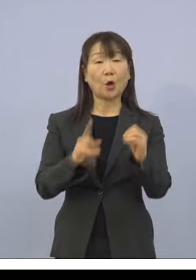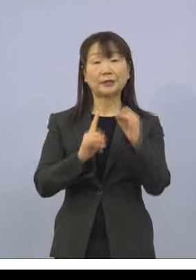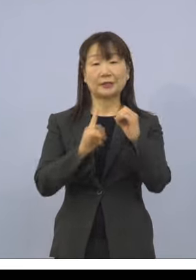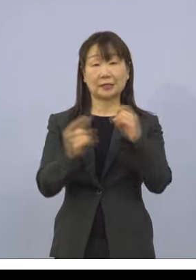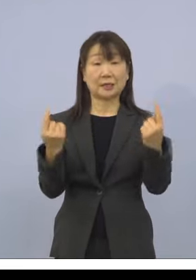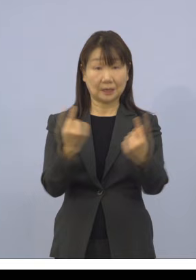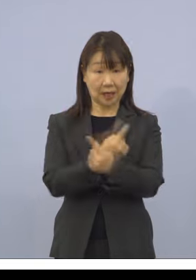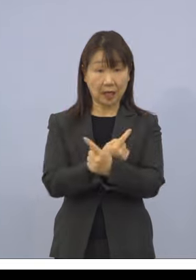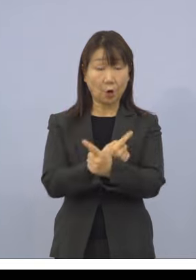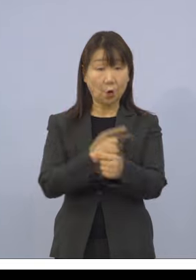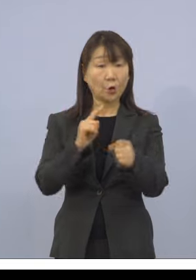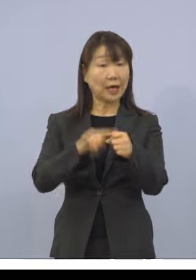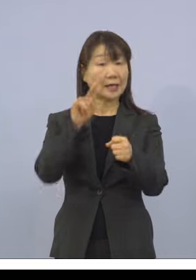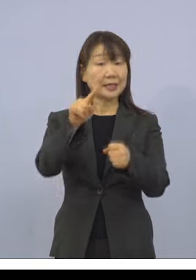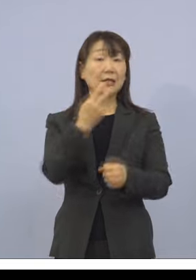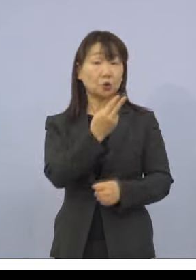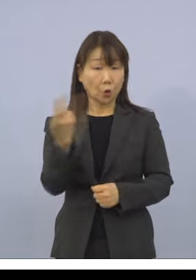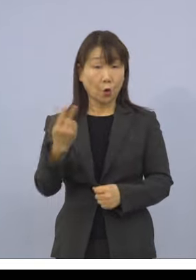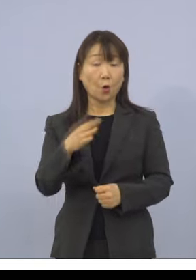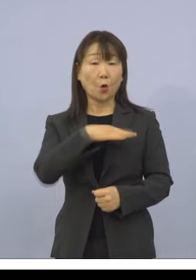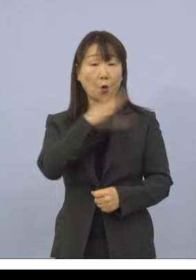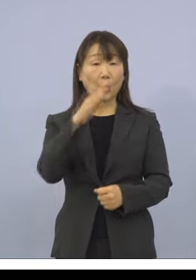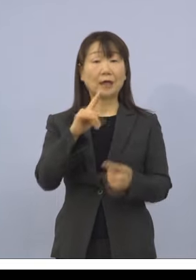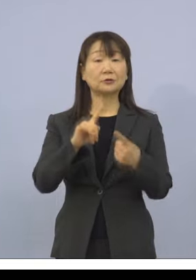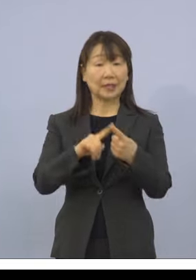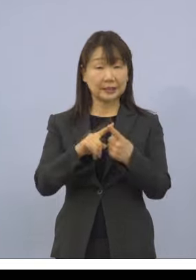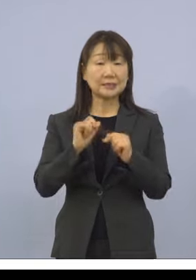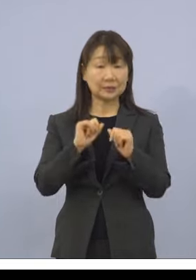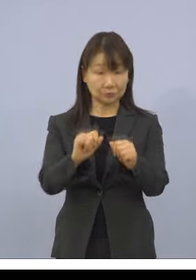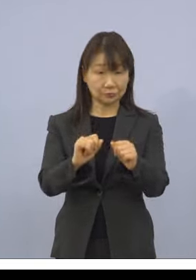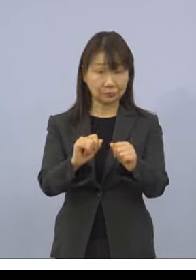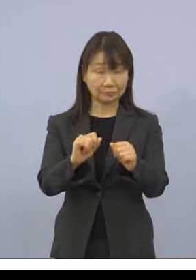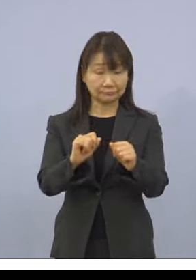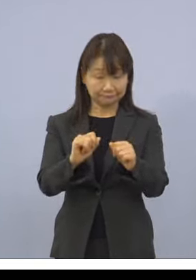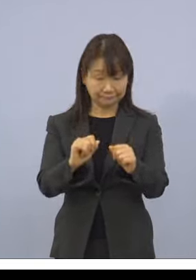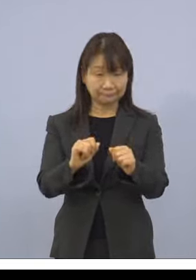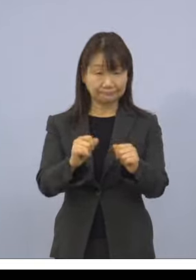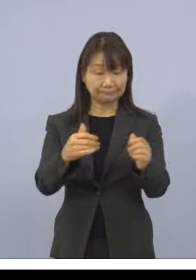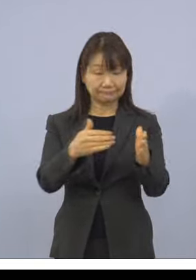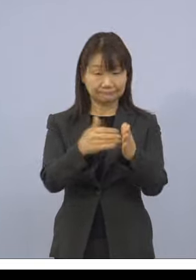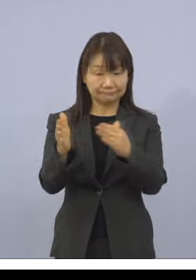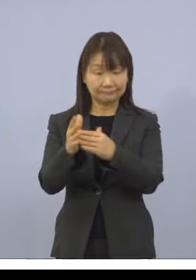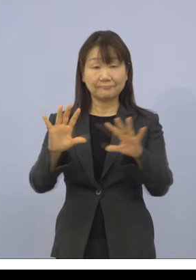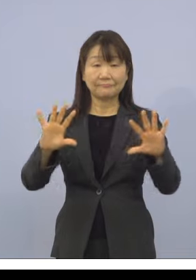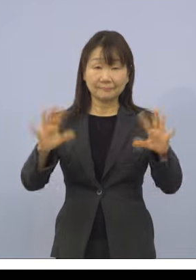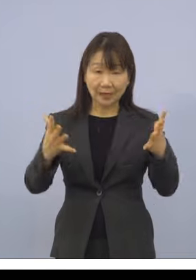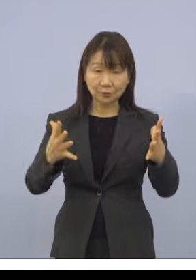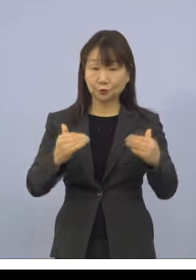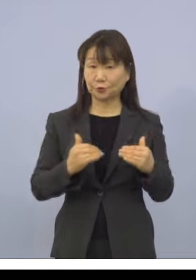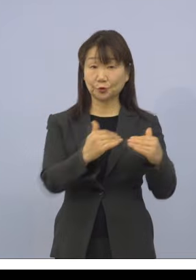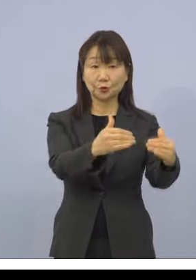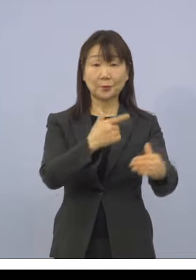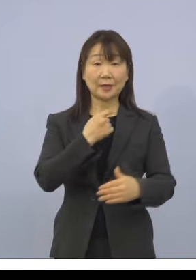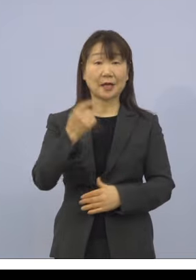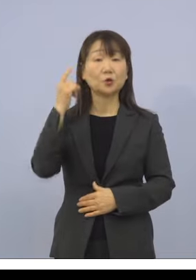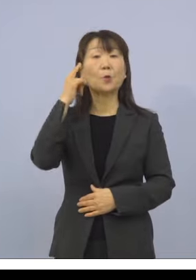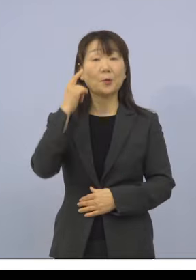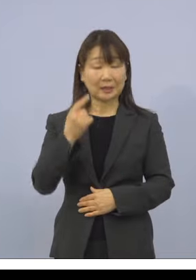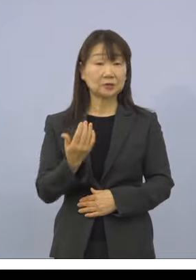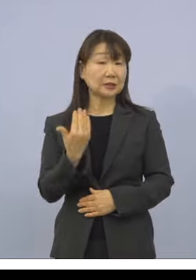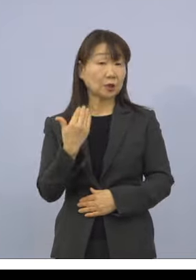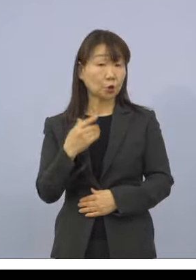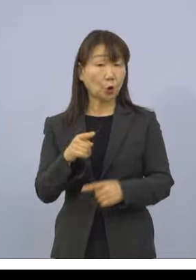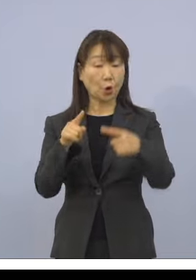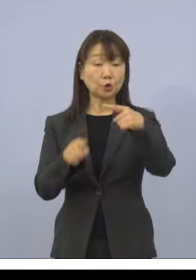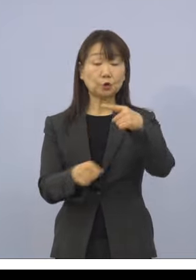ものを来年度本格的にですね、いわゆる聖域なく進めていきたいとこのように思ってます。先ほどの町議で